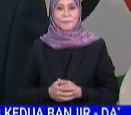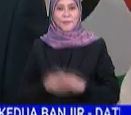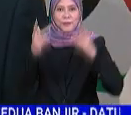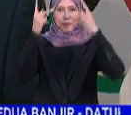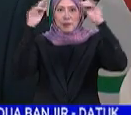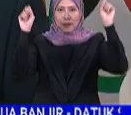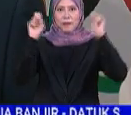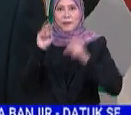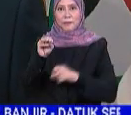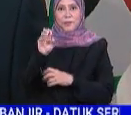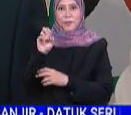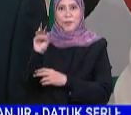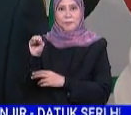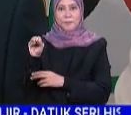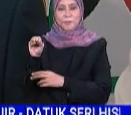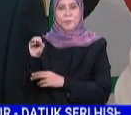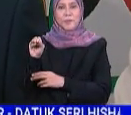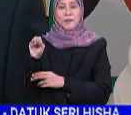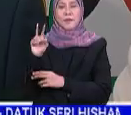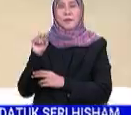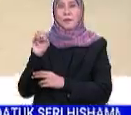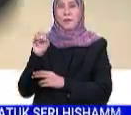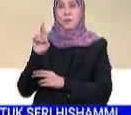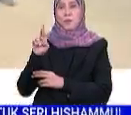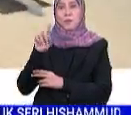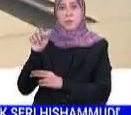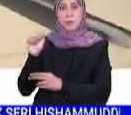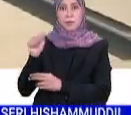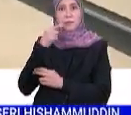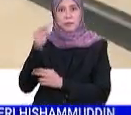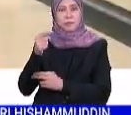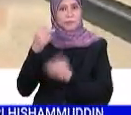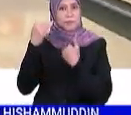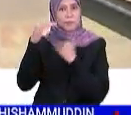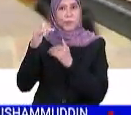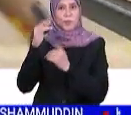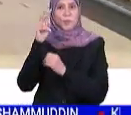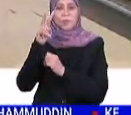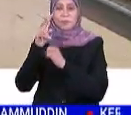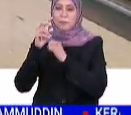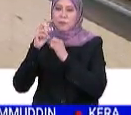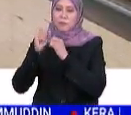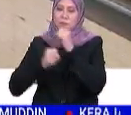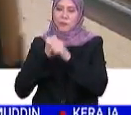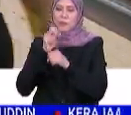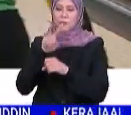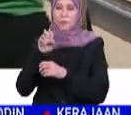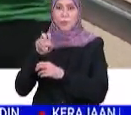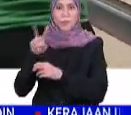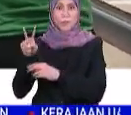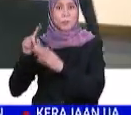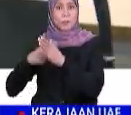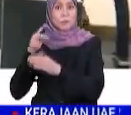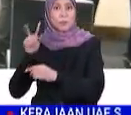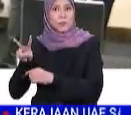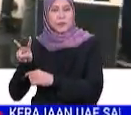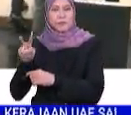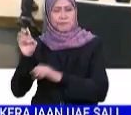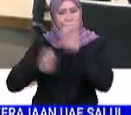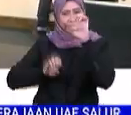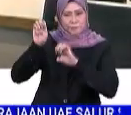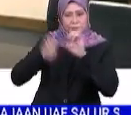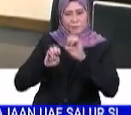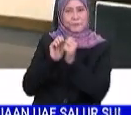Presiden MOM Tan Sri Muhammad Zorza Zakaria berkata, tempoh masa sehingga Februari 2022 akan digunakan bagi menilai prestasi